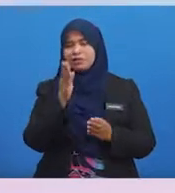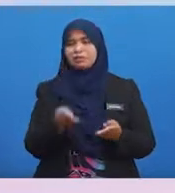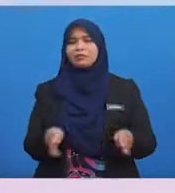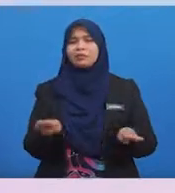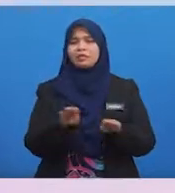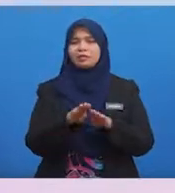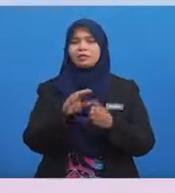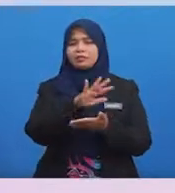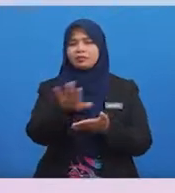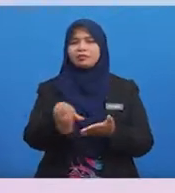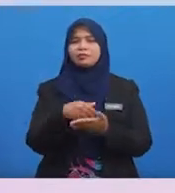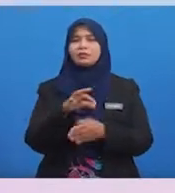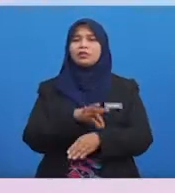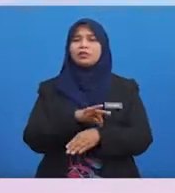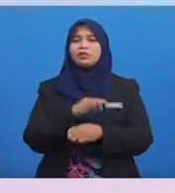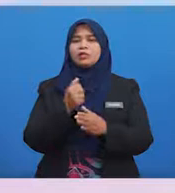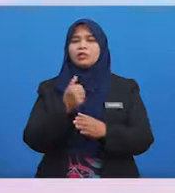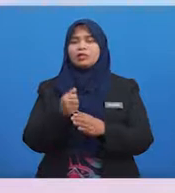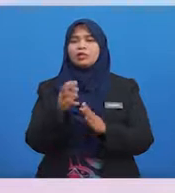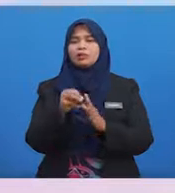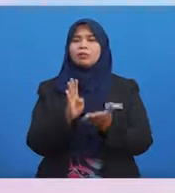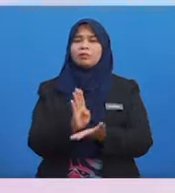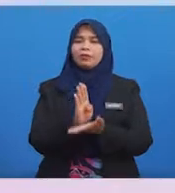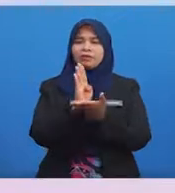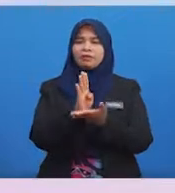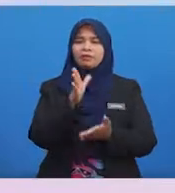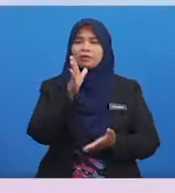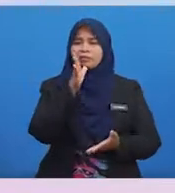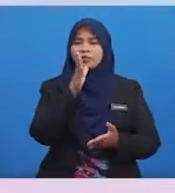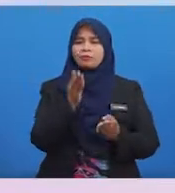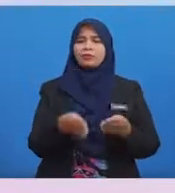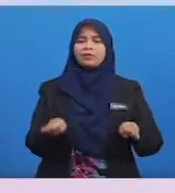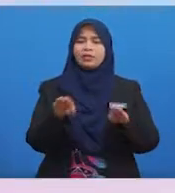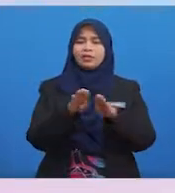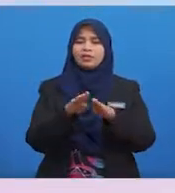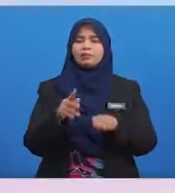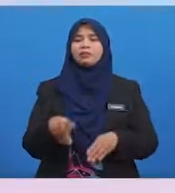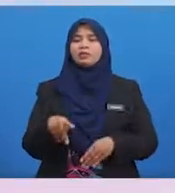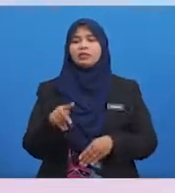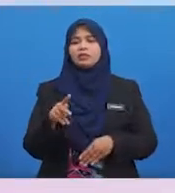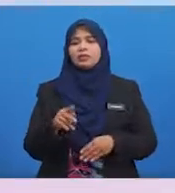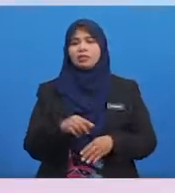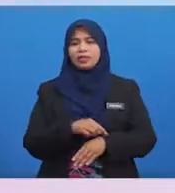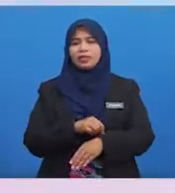semua KY atau membantu rumah melipat kain